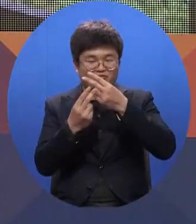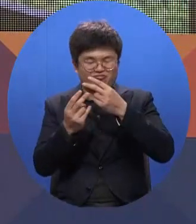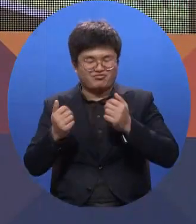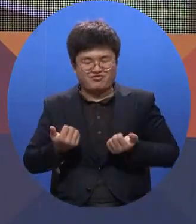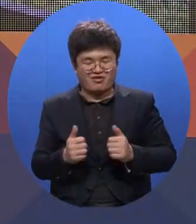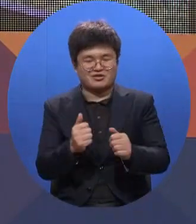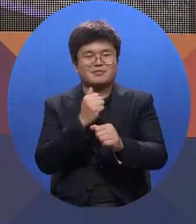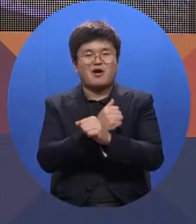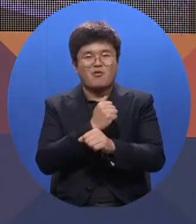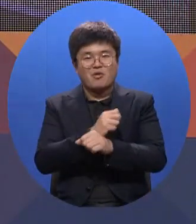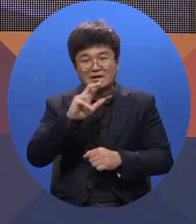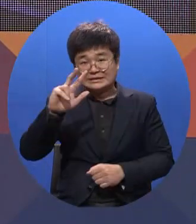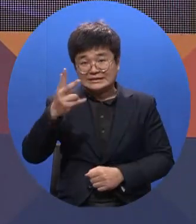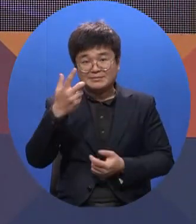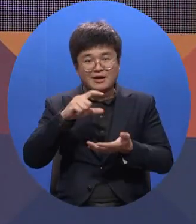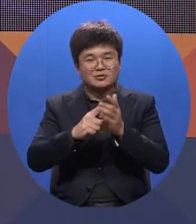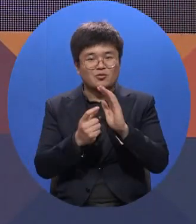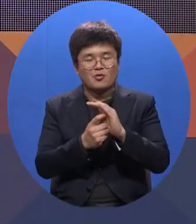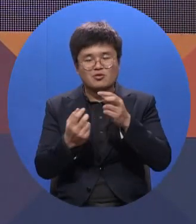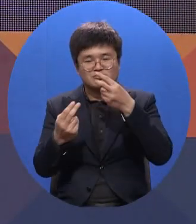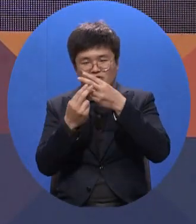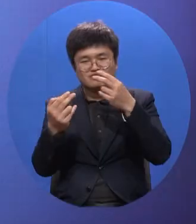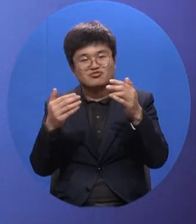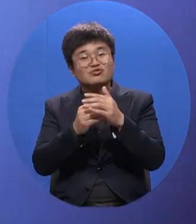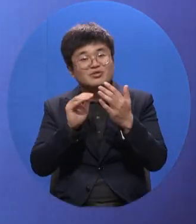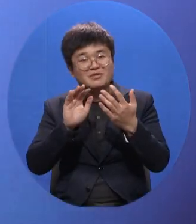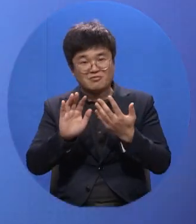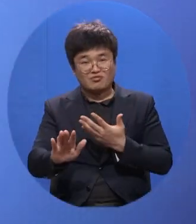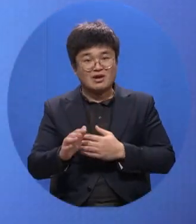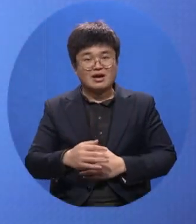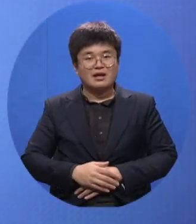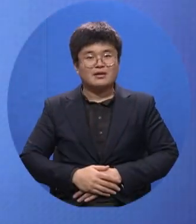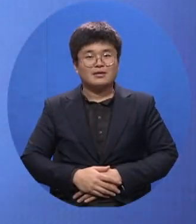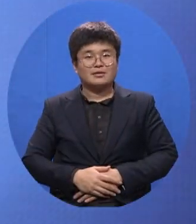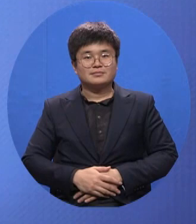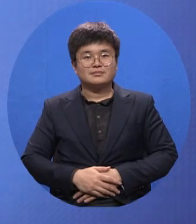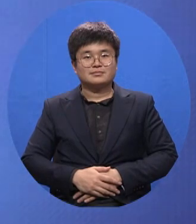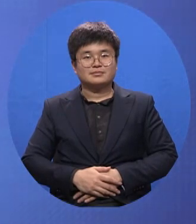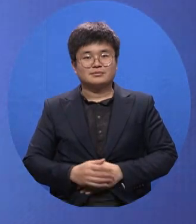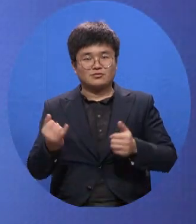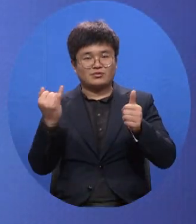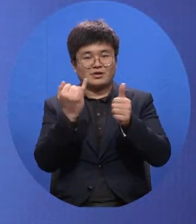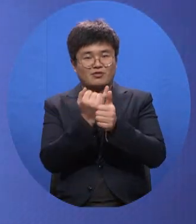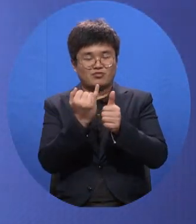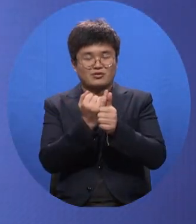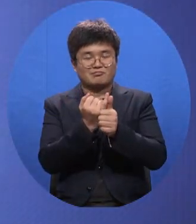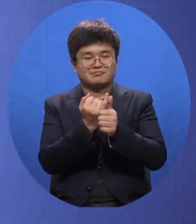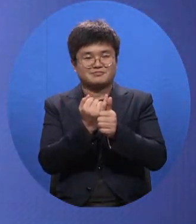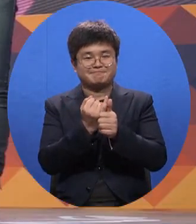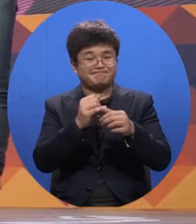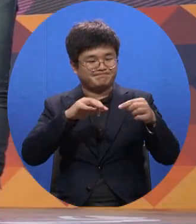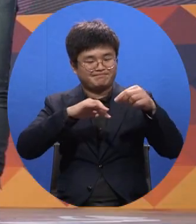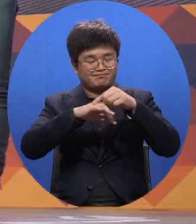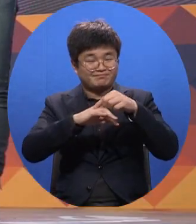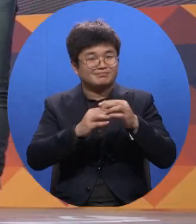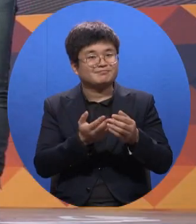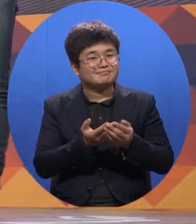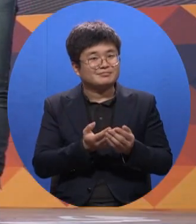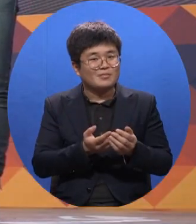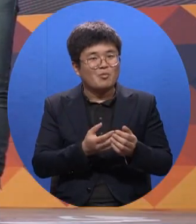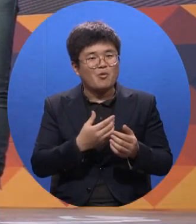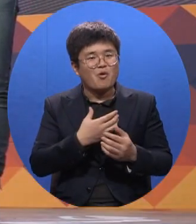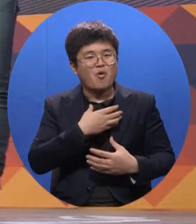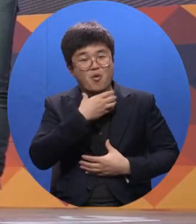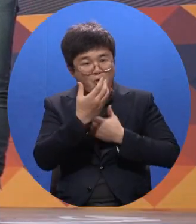진짜 어느정도 700만원 먹음 중도 모았고 이제 여주 신건 때 프로포즈 해야 되잖아요 정말